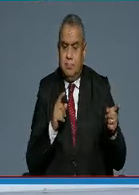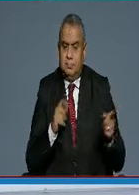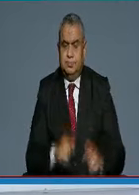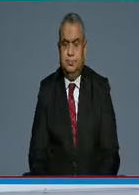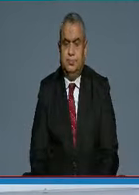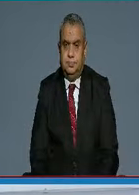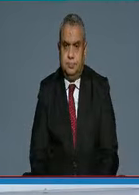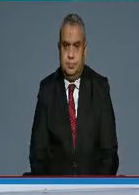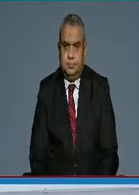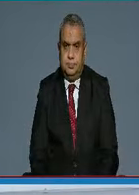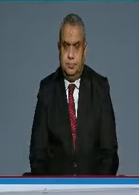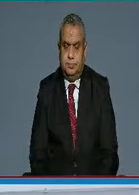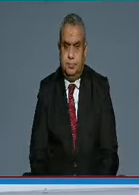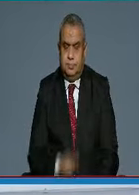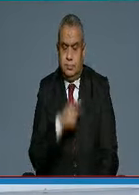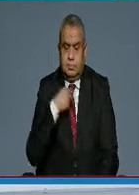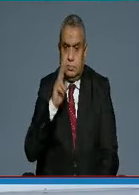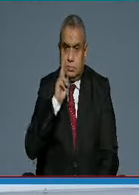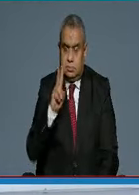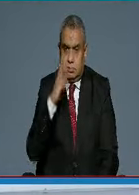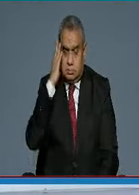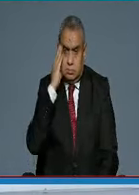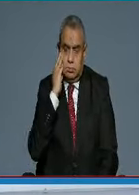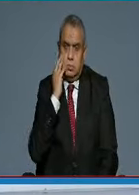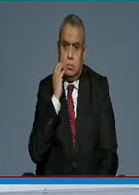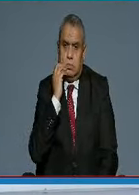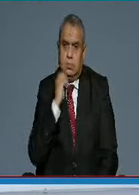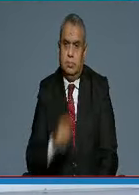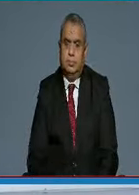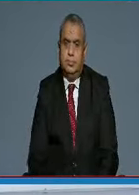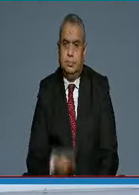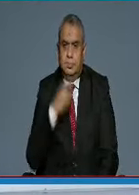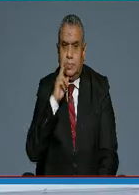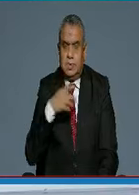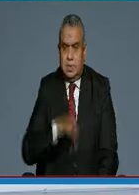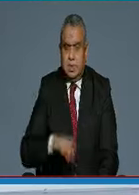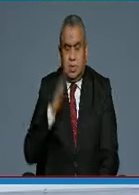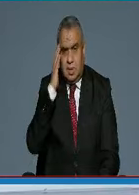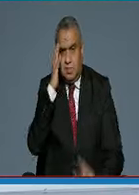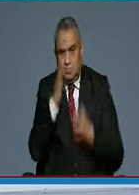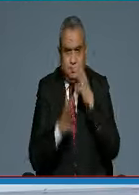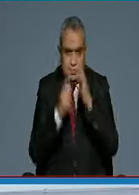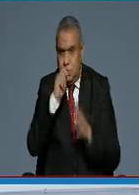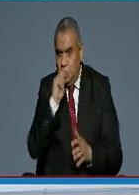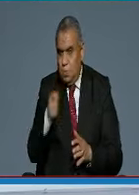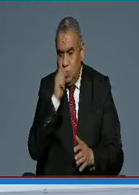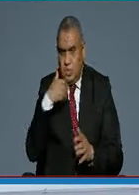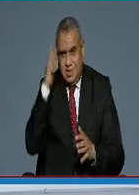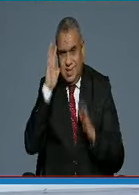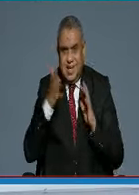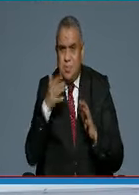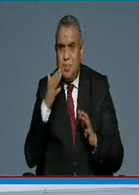عاشور انا بصراحه ماكدبش عليكم كنت قلقان منه النهارده يعمل حركه